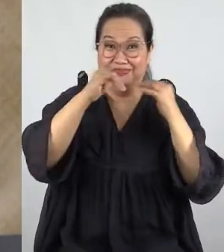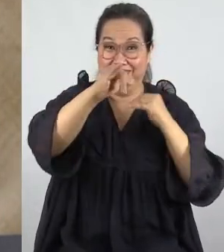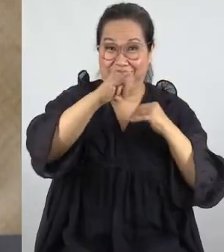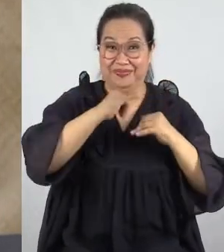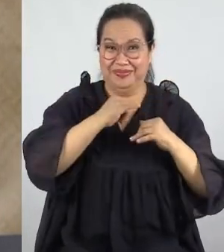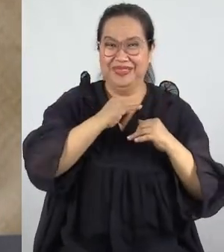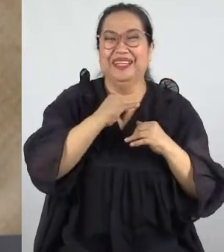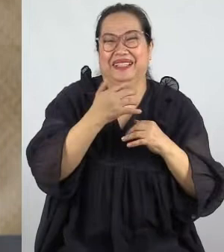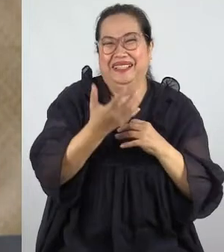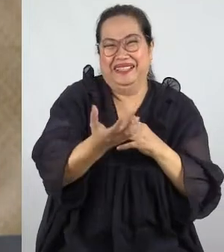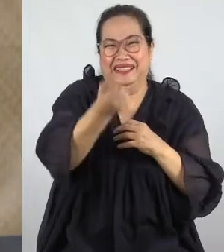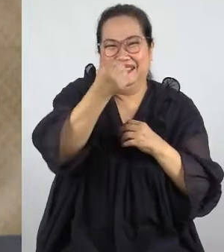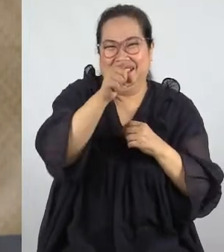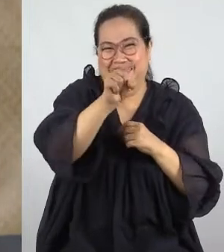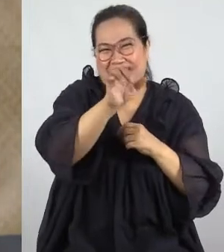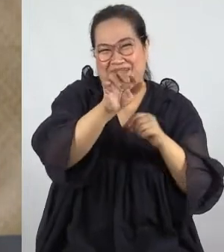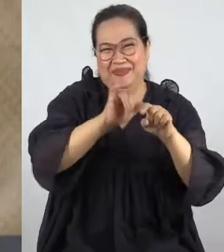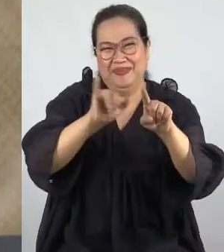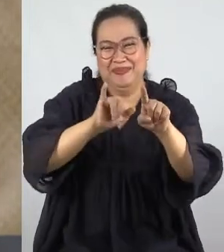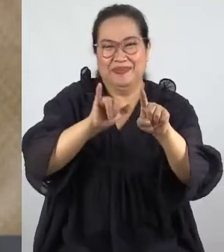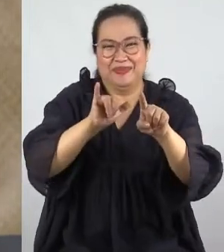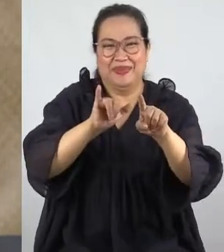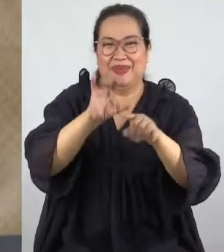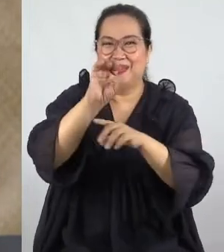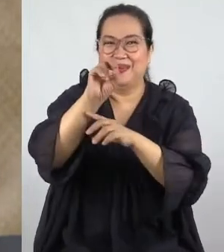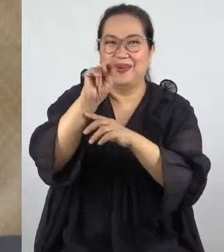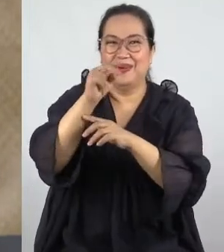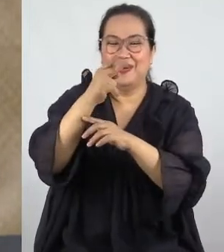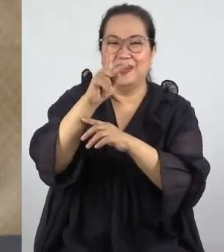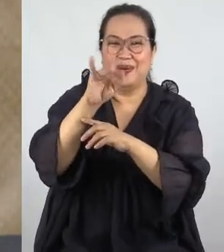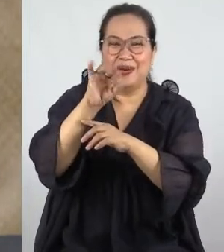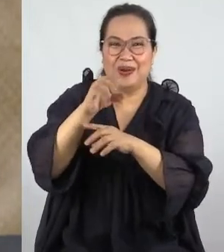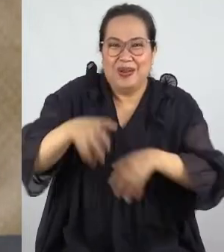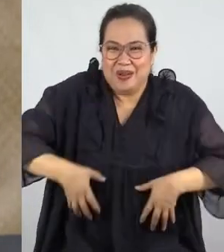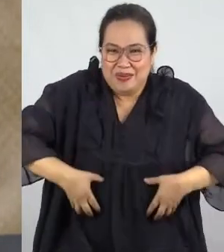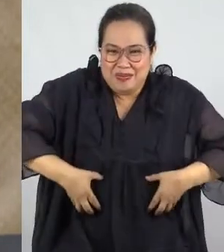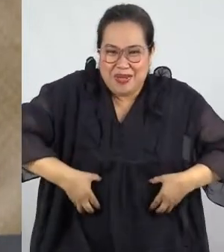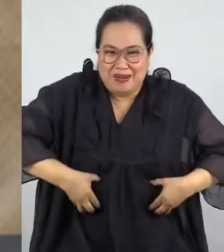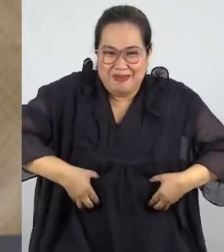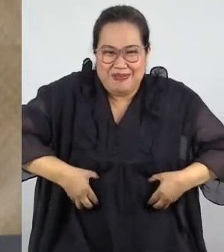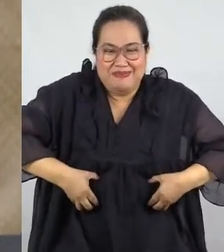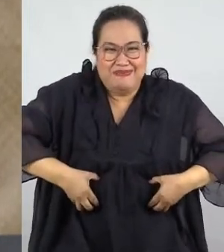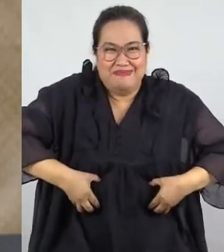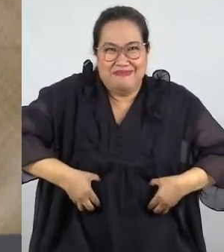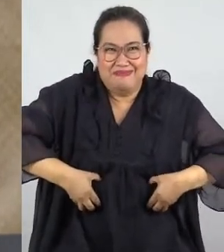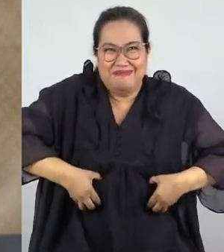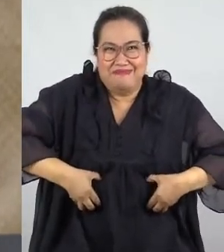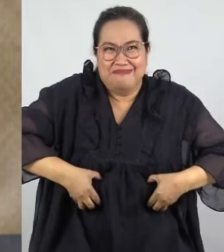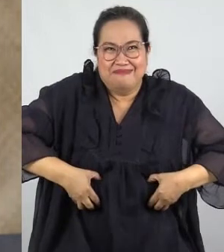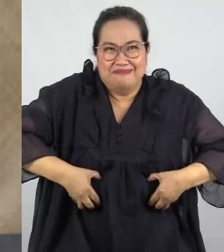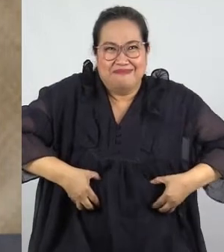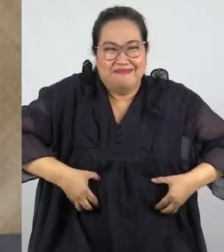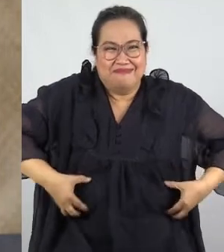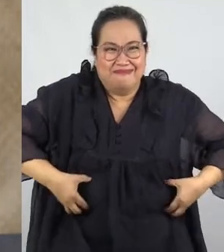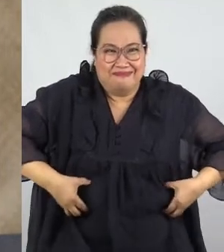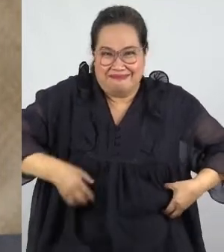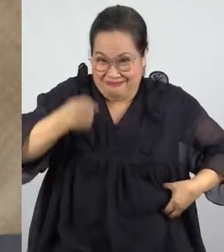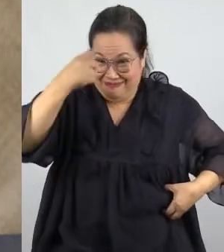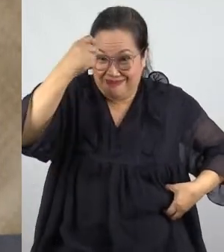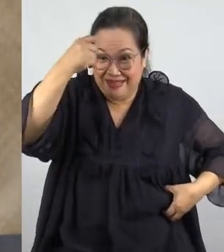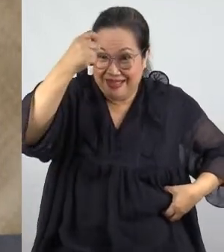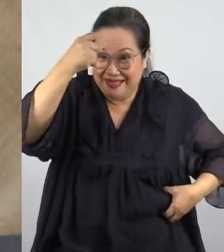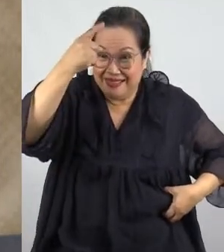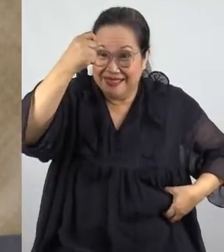na lang po. Ang ongkos po ay bilbil. Yan. Yan, naintindihan natin